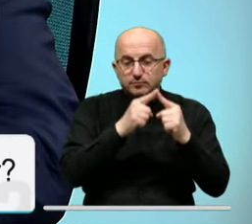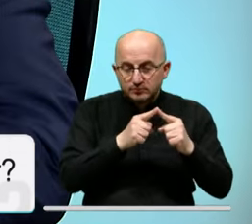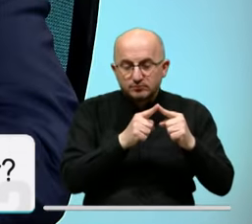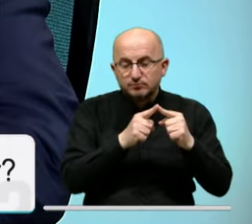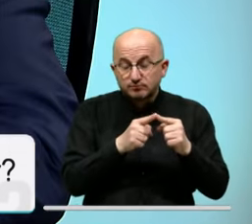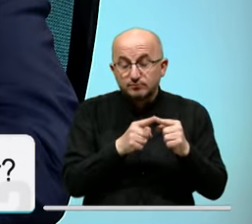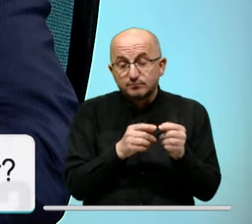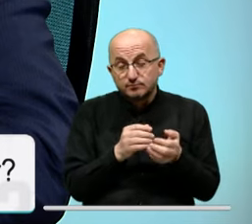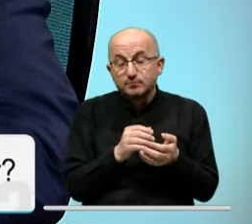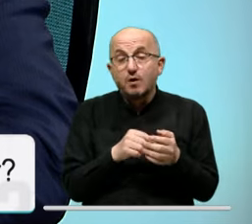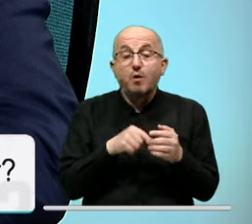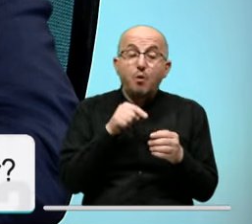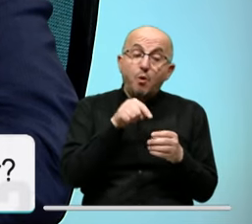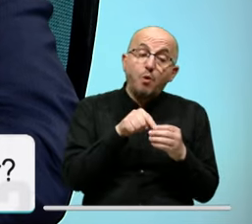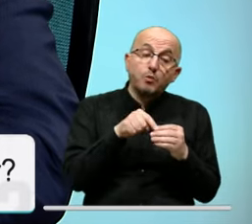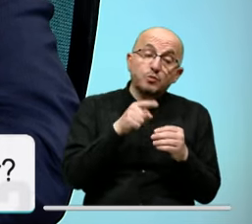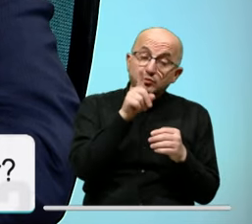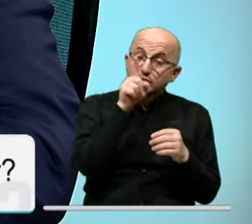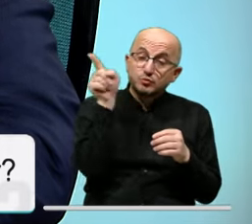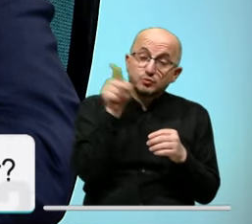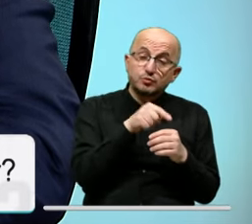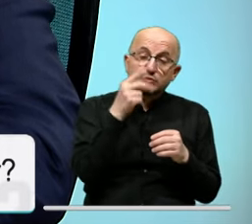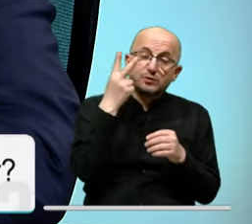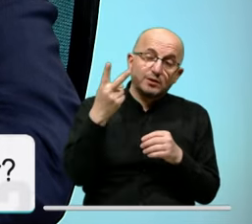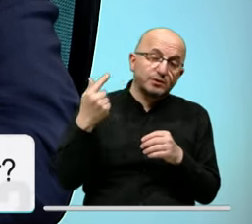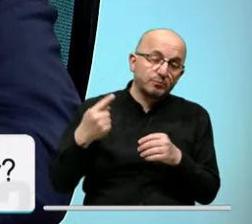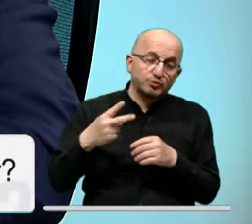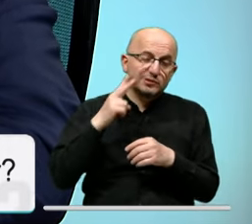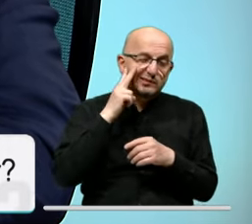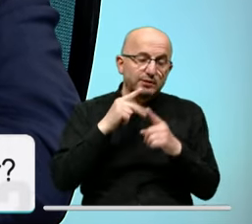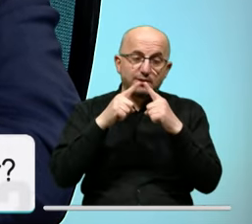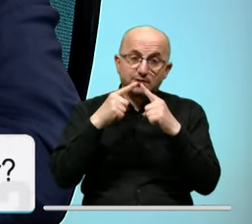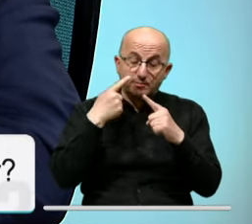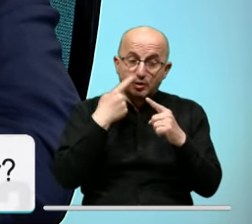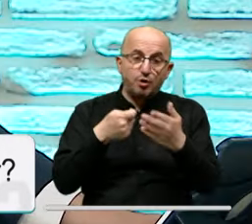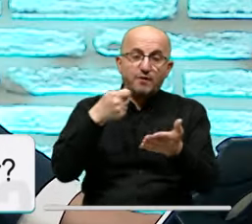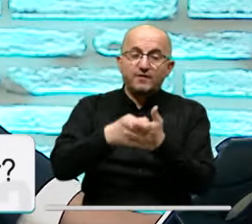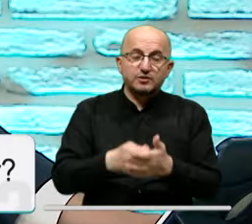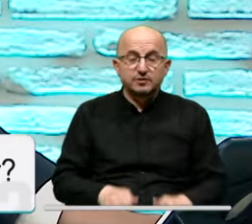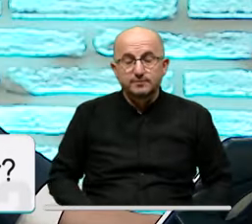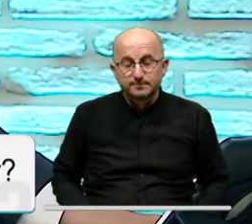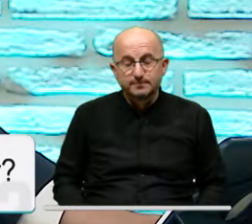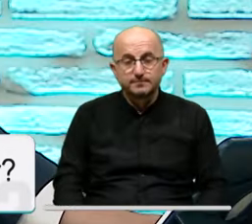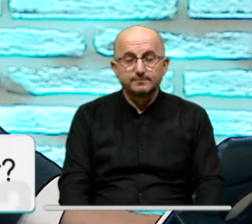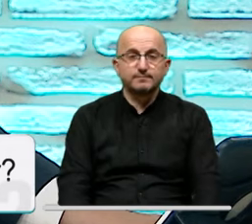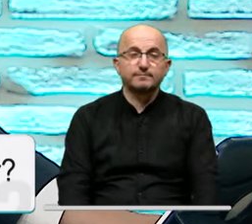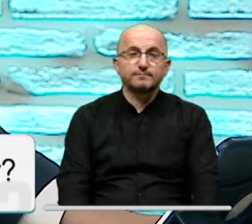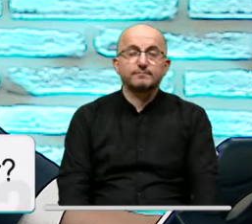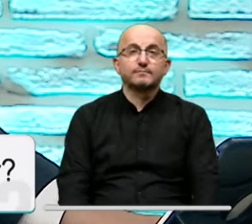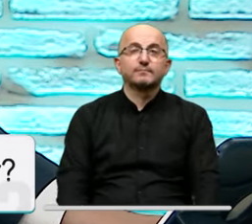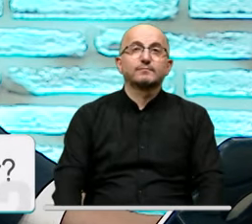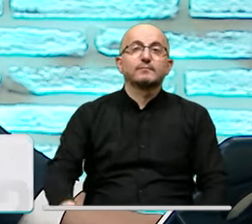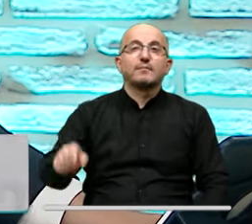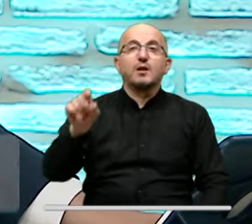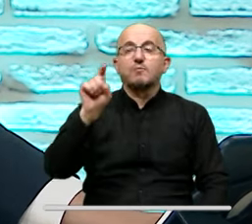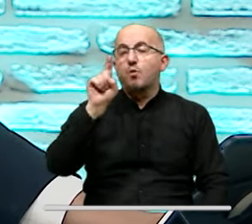ayrı hesaplamaya tekrar Ed bunun üzerinden nisabı bulacak Peki efendim Murat Bey şöyle demiş Benim 13